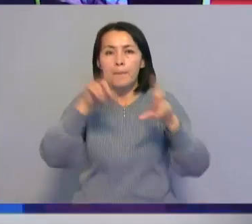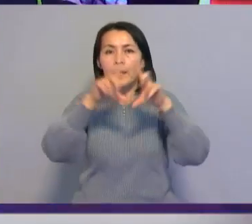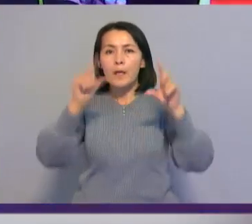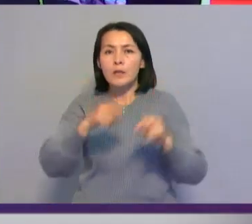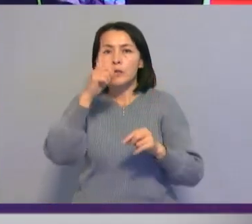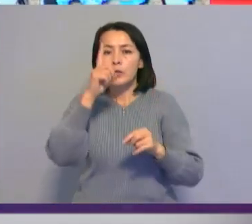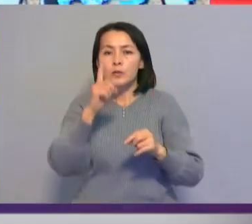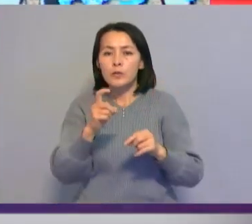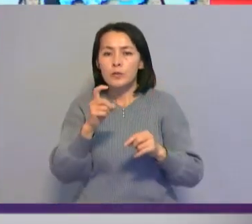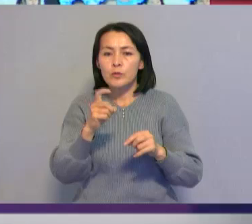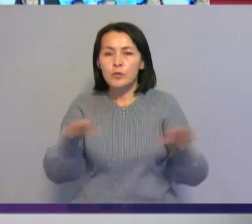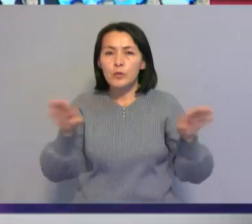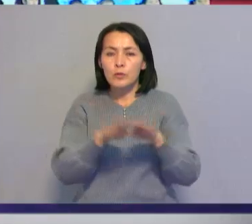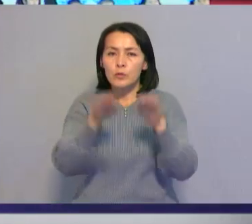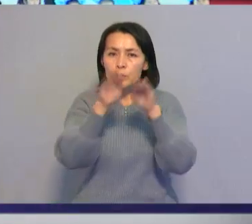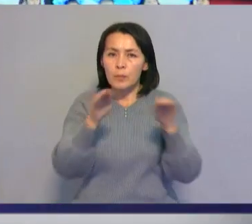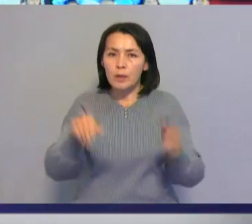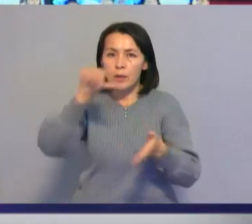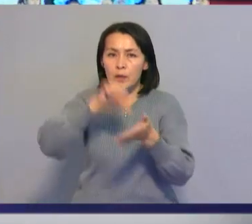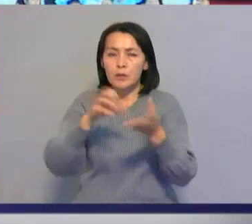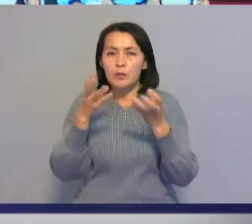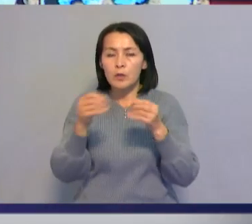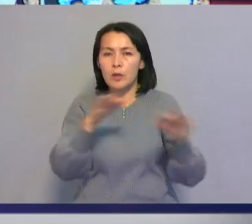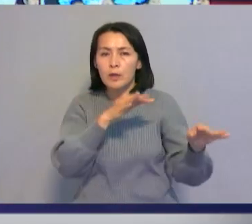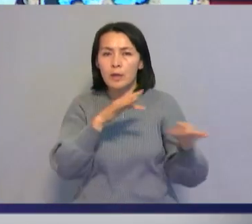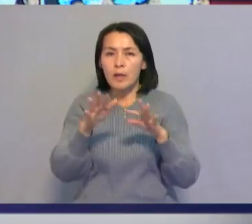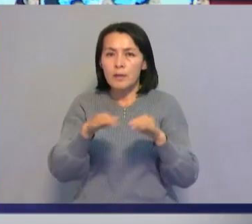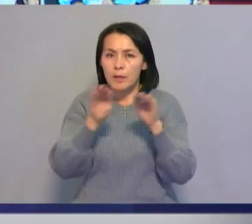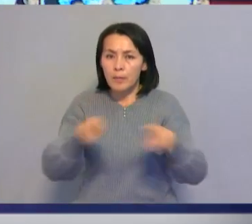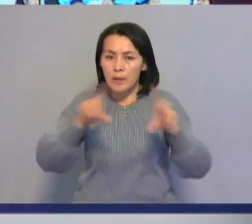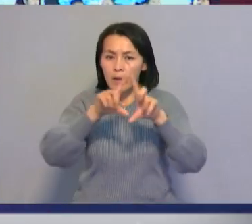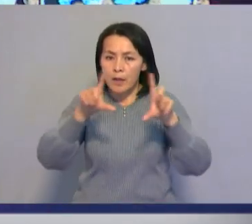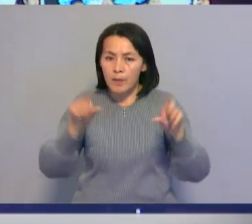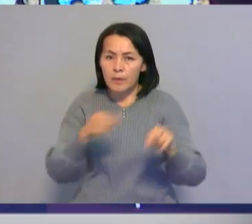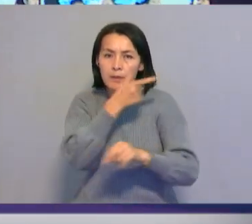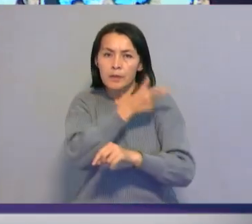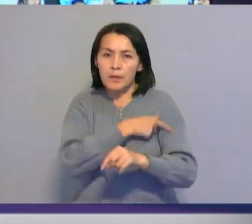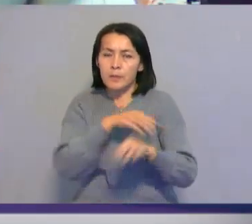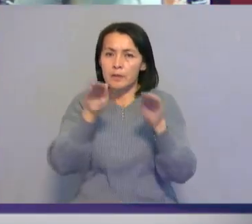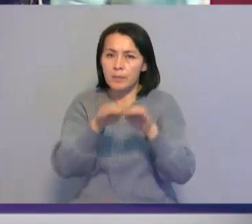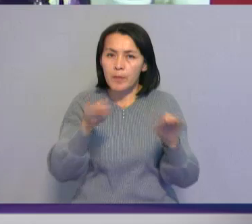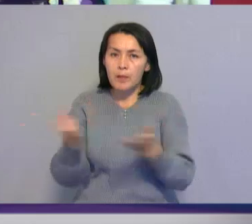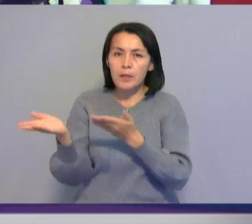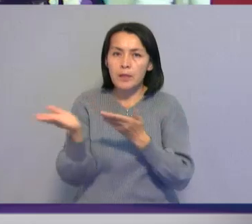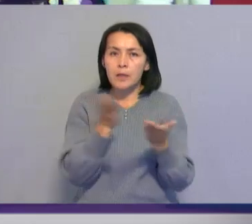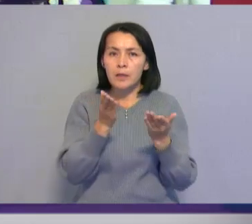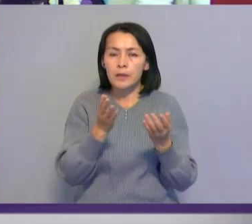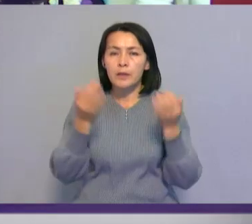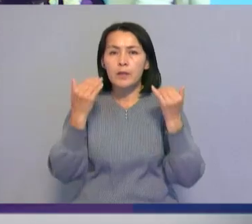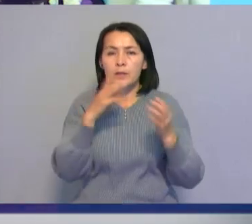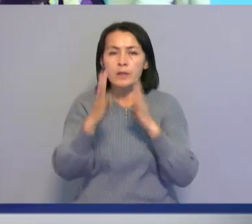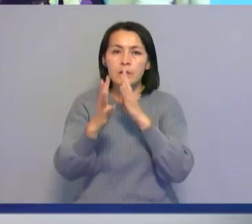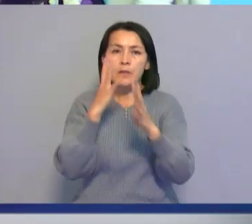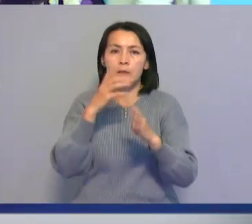ошақтарынан 100-ге жуық бала қатысты. Сондай-ақ іс-шараға бала бақша тәрбиешілері де шақыртылған. Олар саптық алаңда